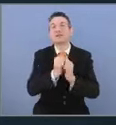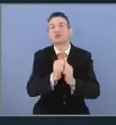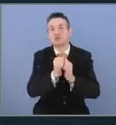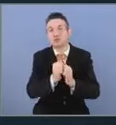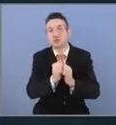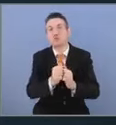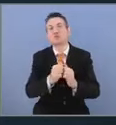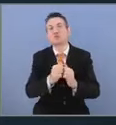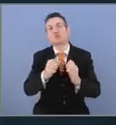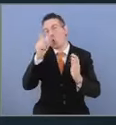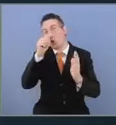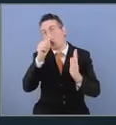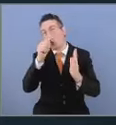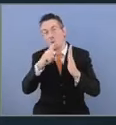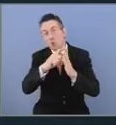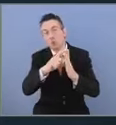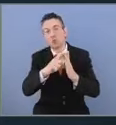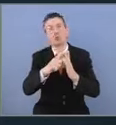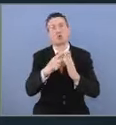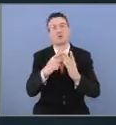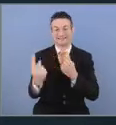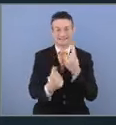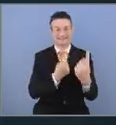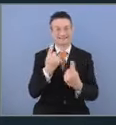generali dell'innovazione della Regione Lazio.